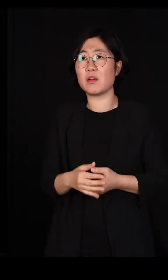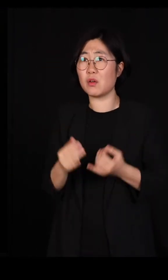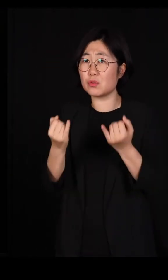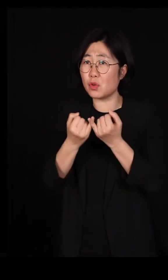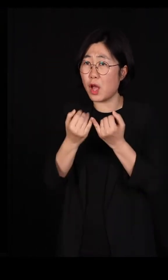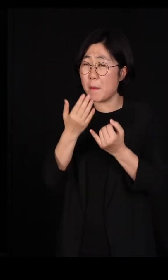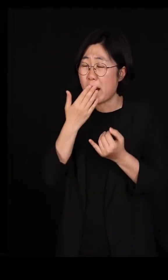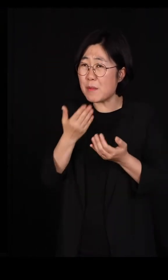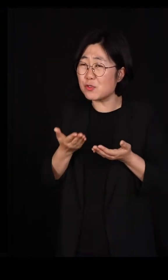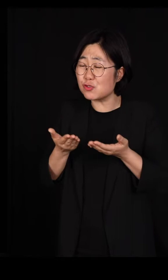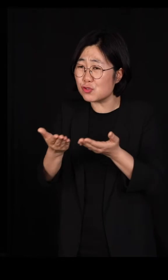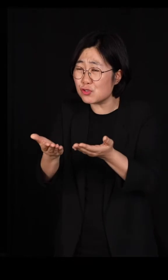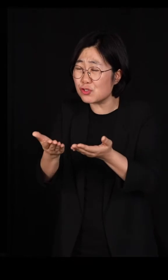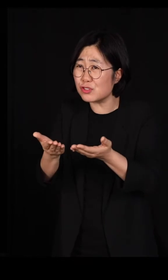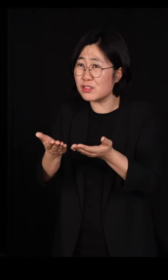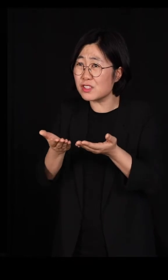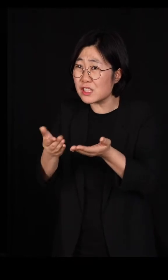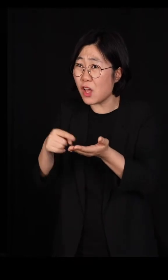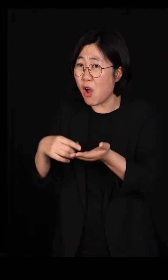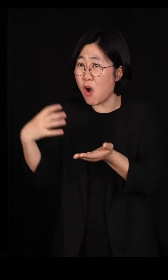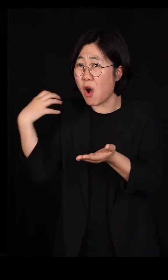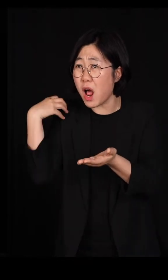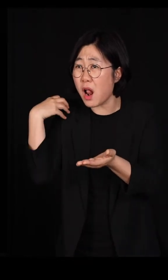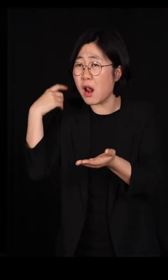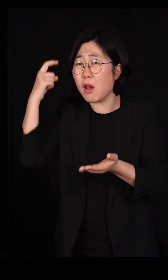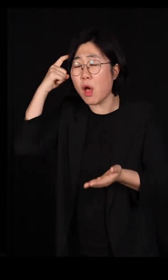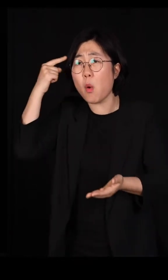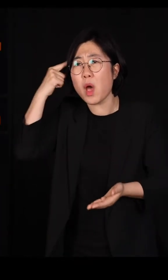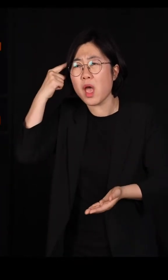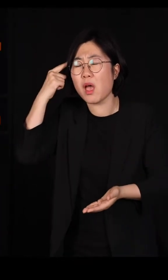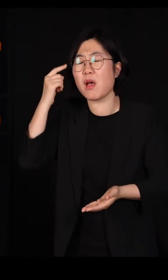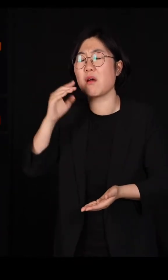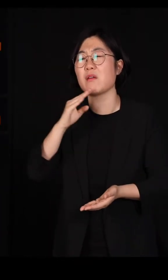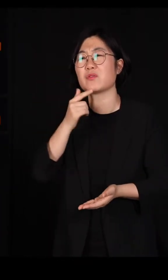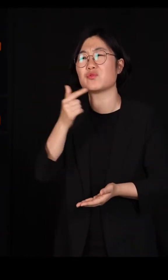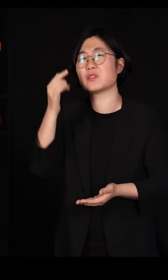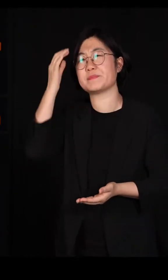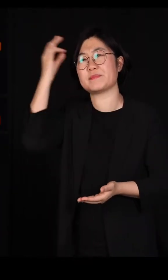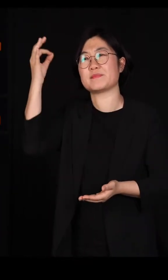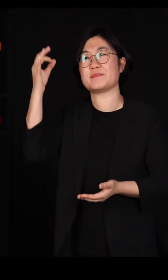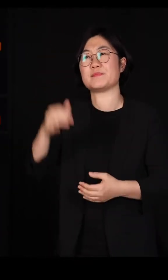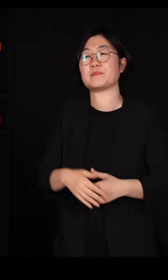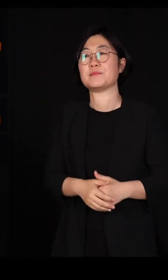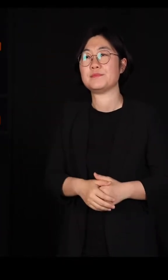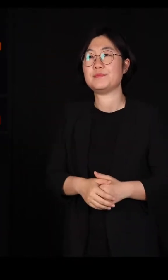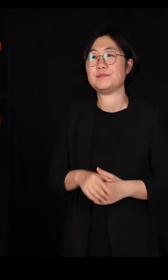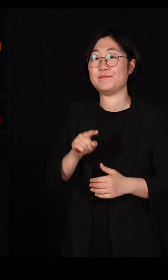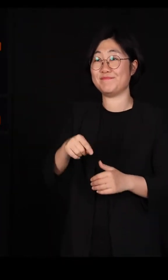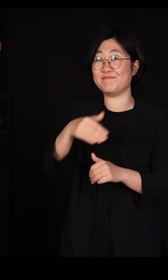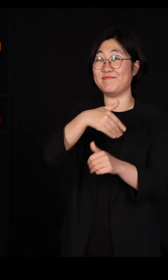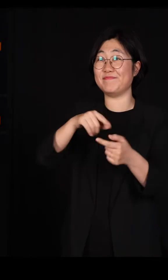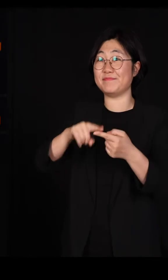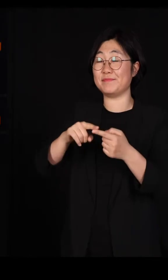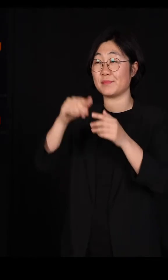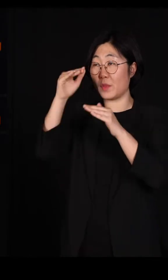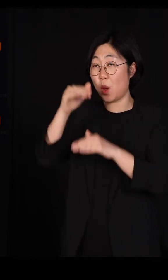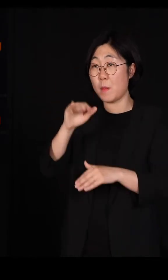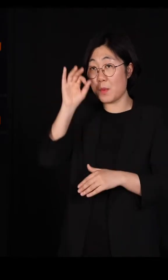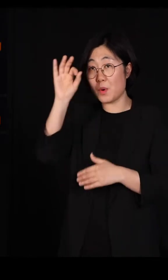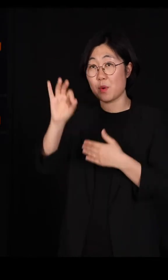밥 주는 역할로만 생각하는 게 왜 이렇게 끔찍한 문화냐. 바로 극단적으로 저러한 사례를 보면 알 수가